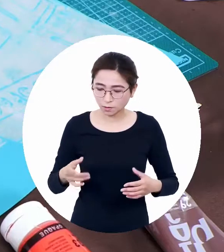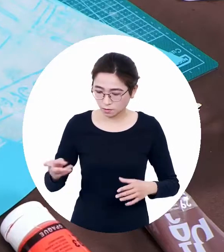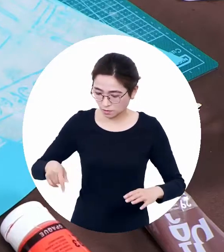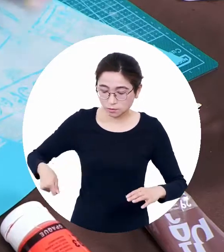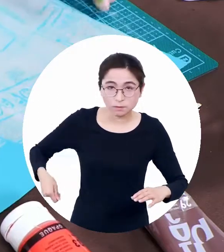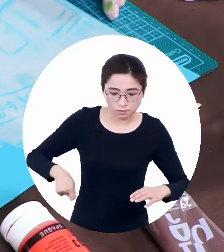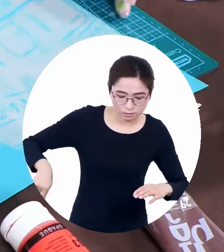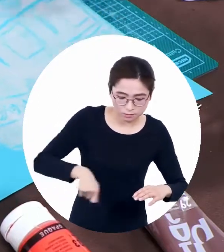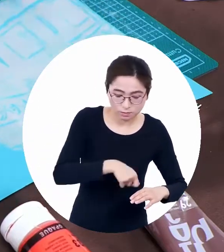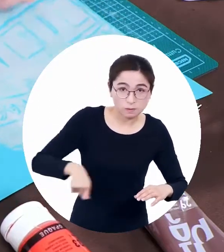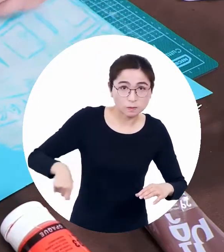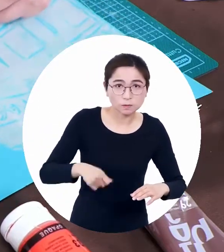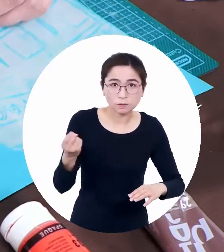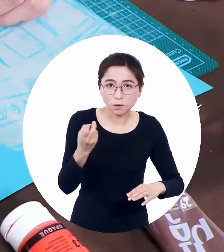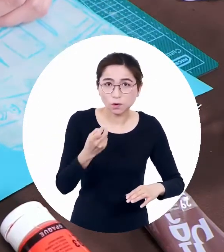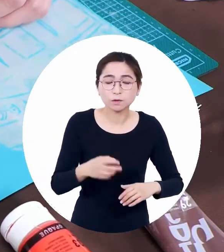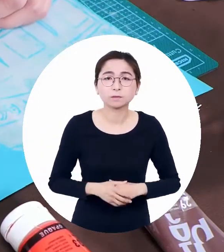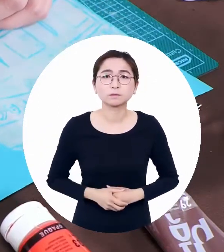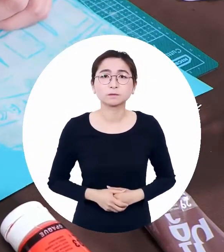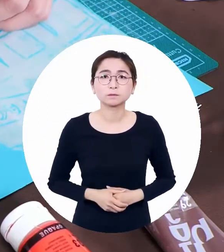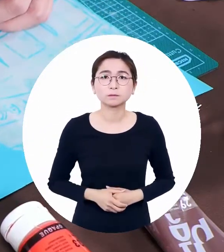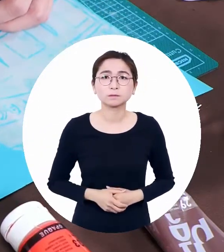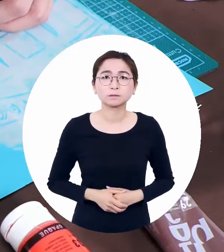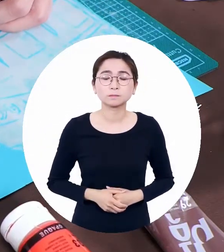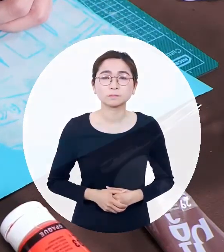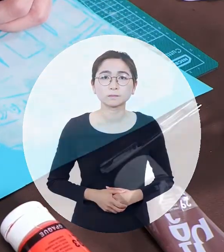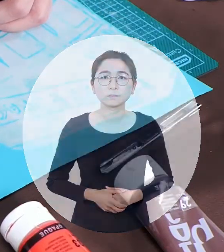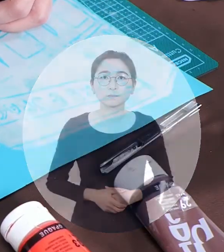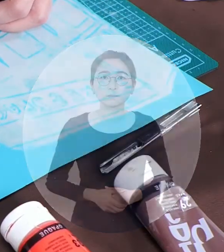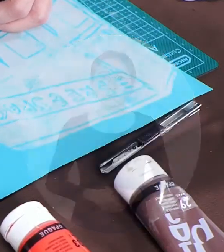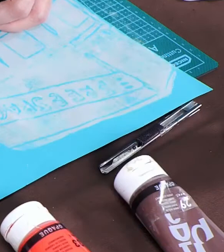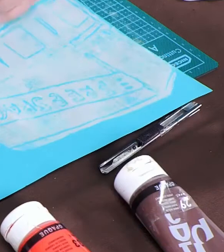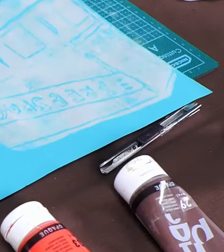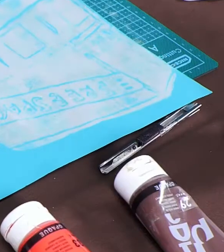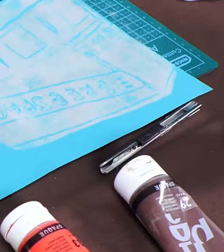好，我哋再吸多一次咯。如果唔夠密嘅話。